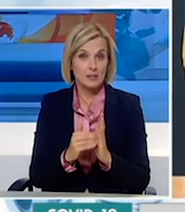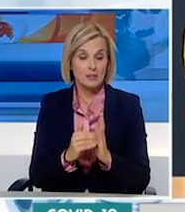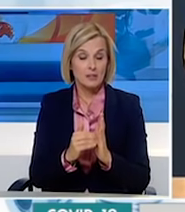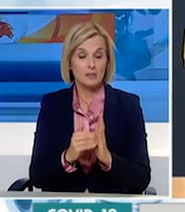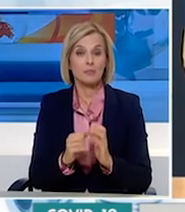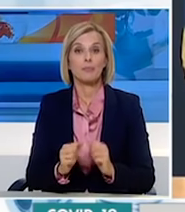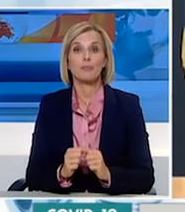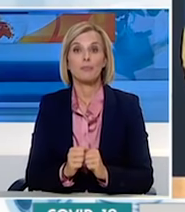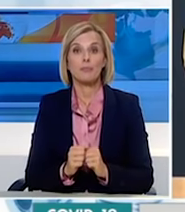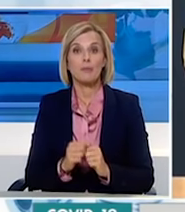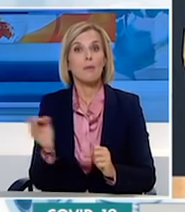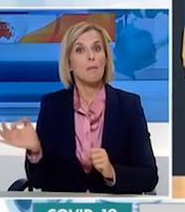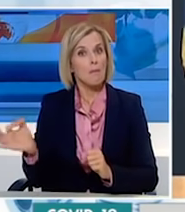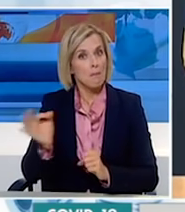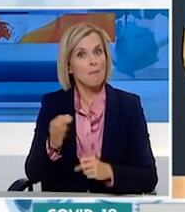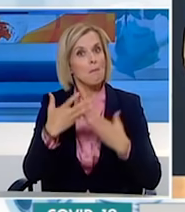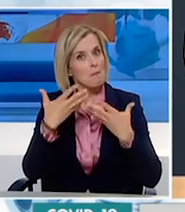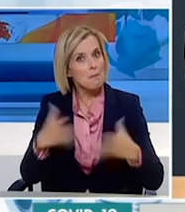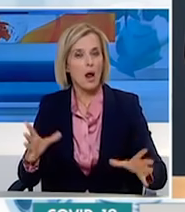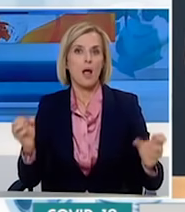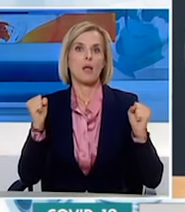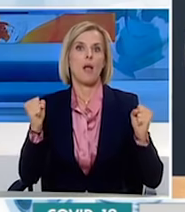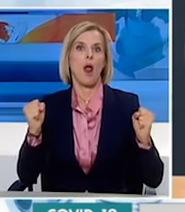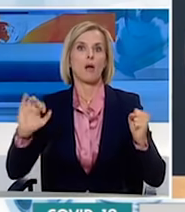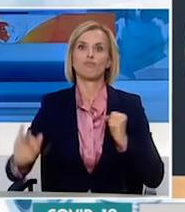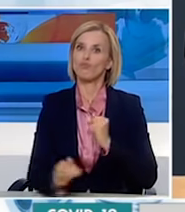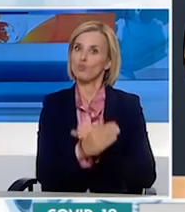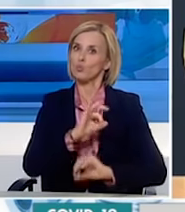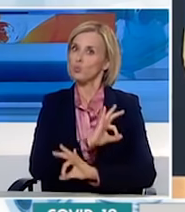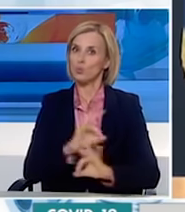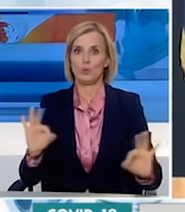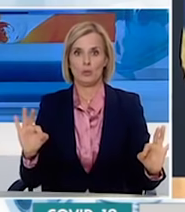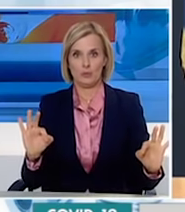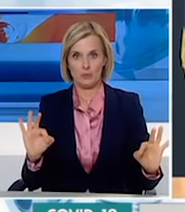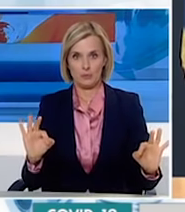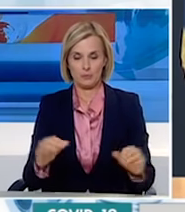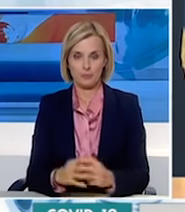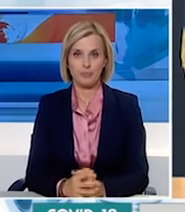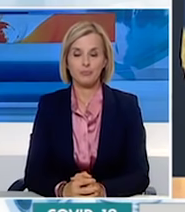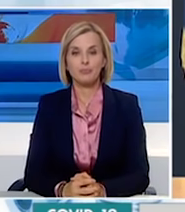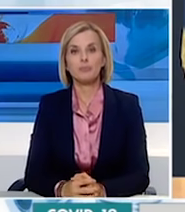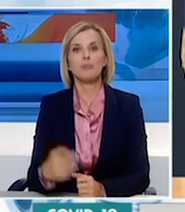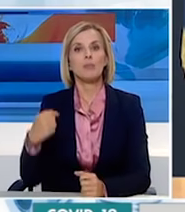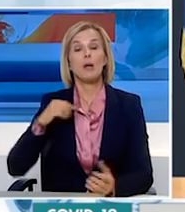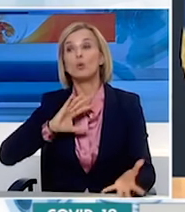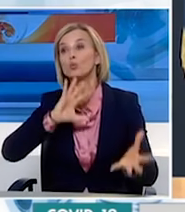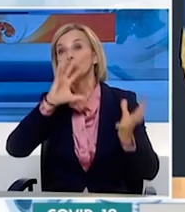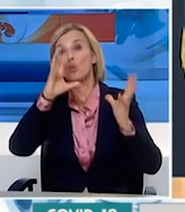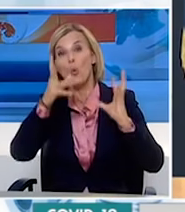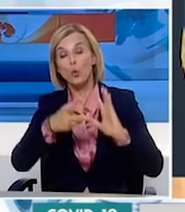συνάνθρωποι μας που ενώ μολύνθηκαν από τον ιό έχουν πλέον αναρρώσει, έχουν γίνει καλά. Έχουν καταγραφεί παγκοσμίως